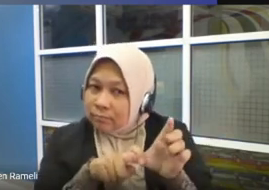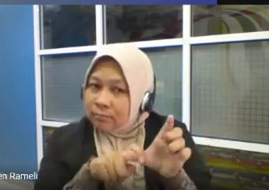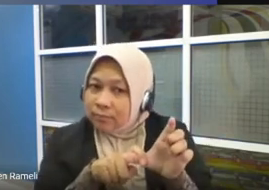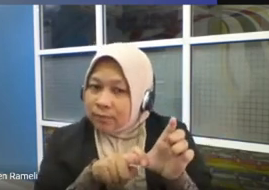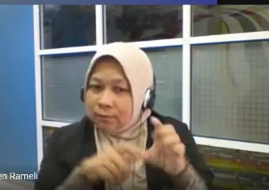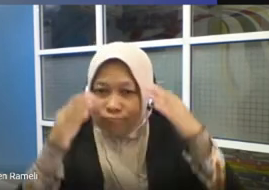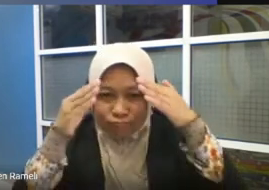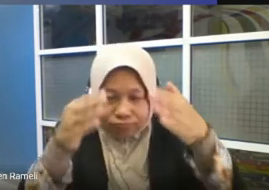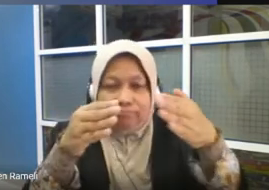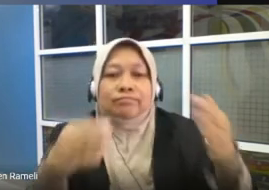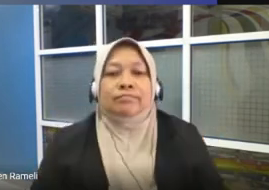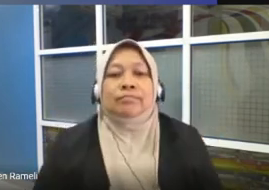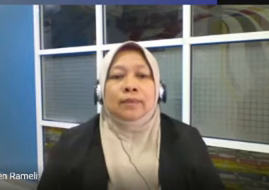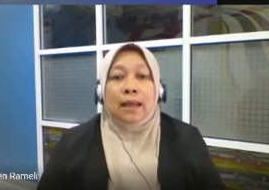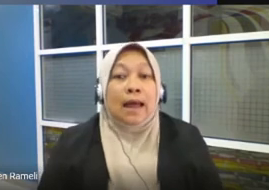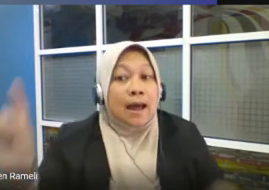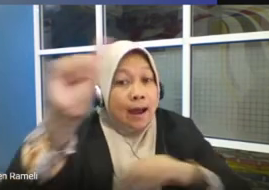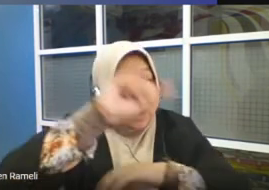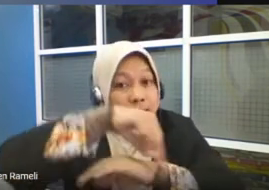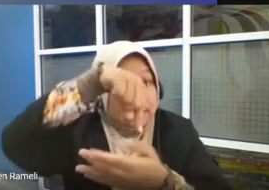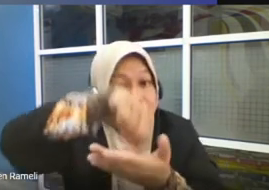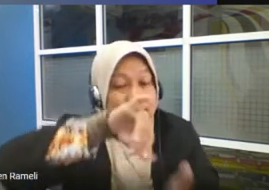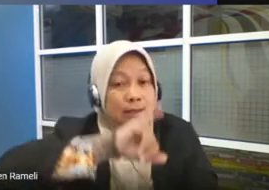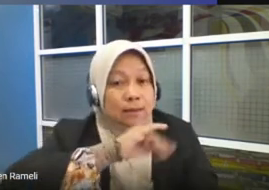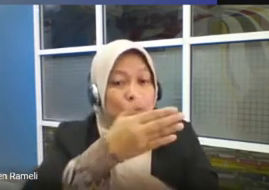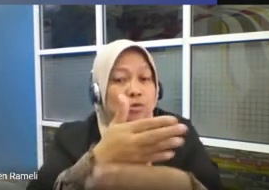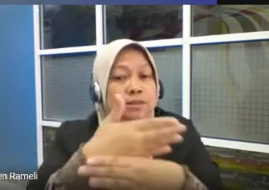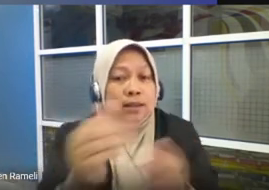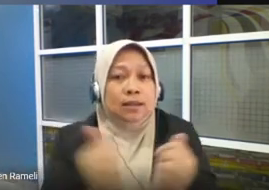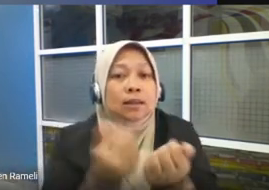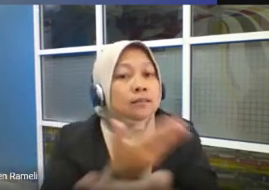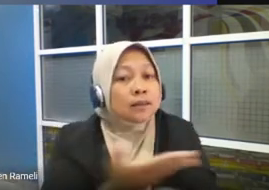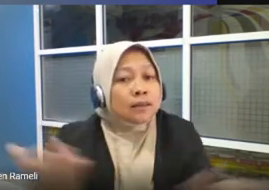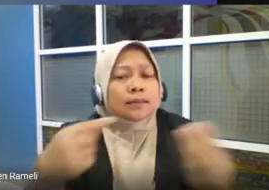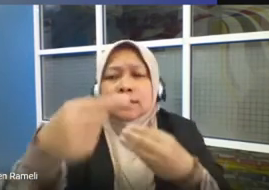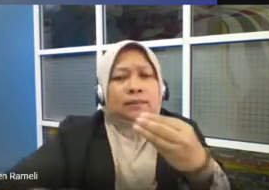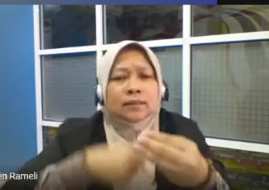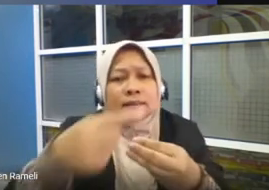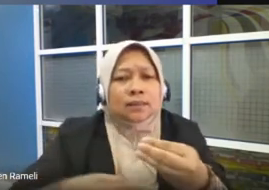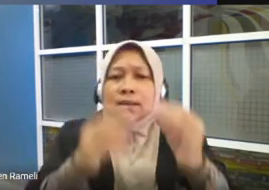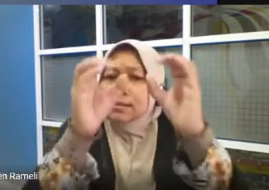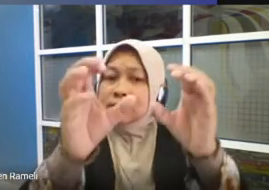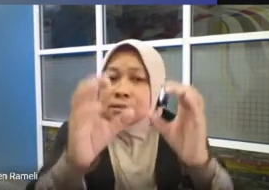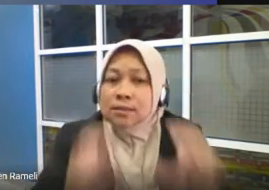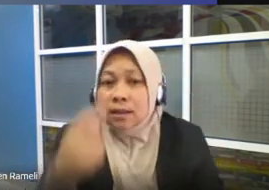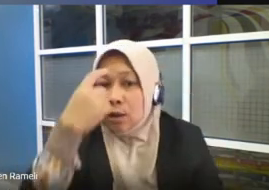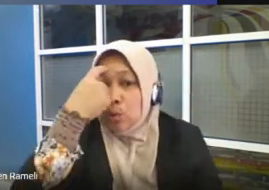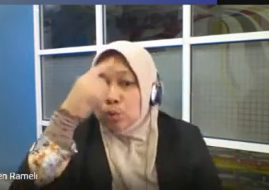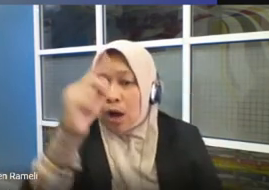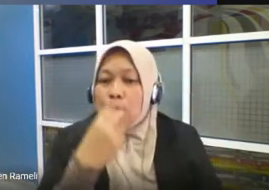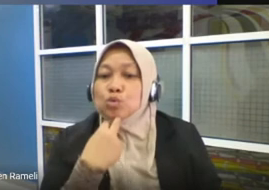attention. Hari ini saya nak share dengan tuan-tuan dan puan-puan tentang cara untuk